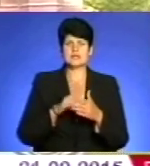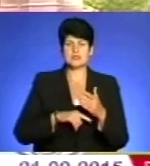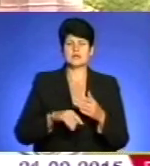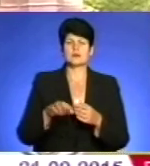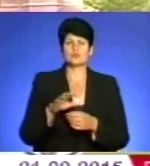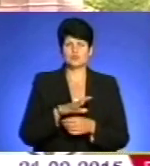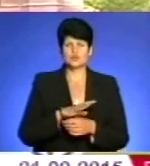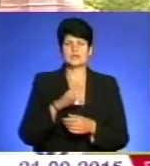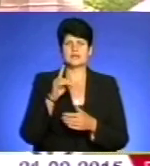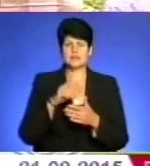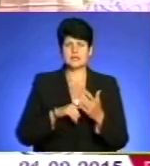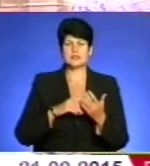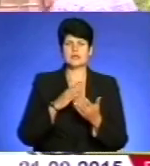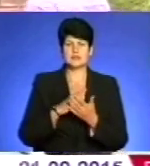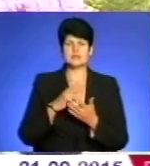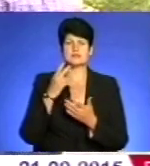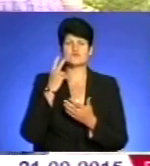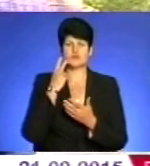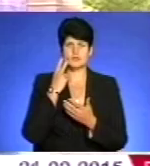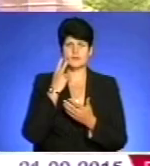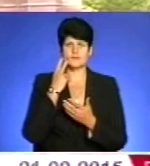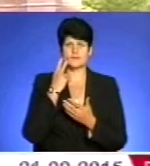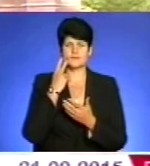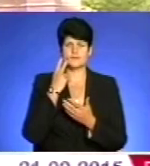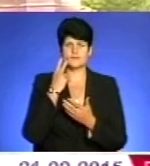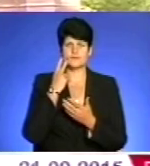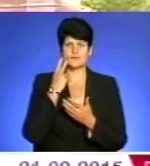завжди надія є, знаєте, що вони.